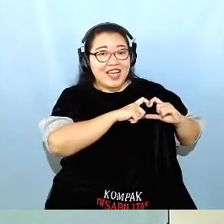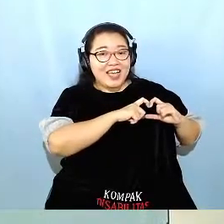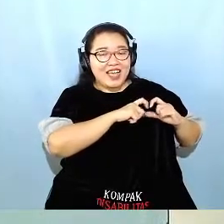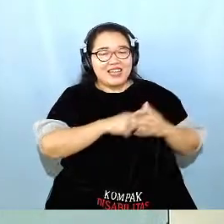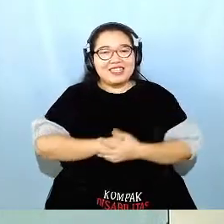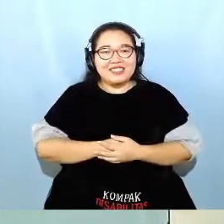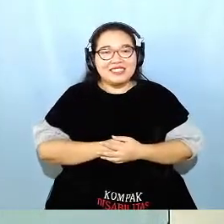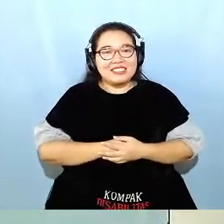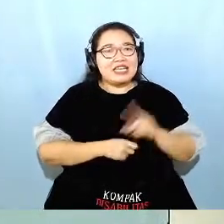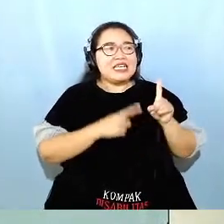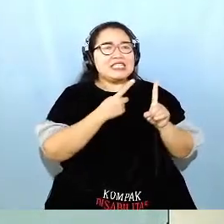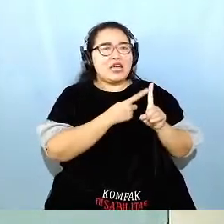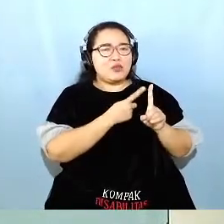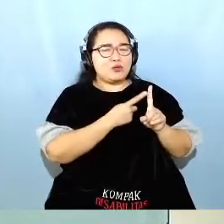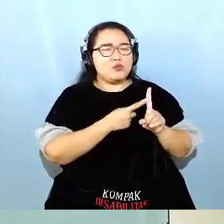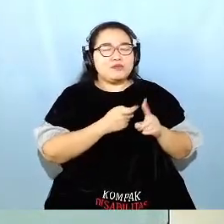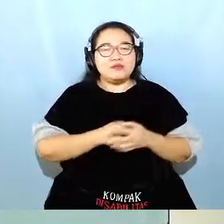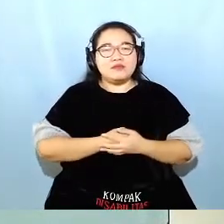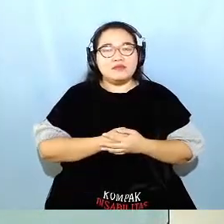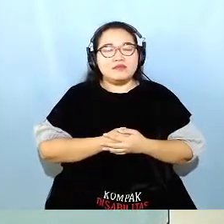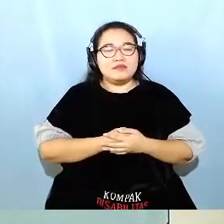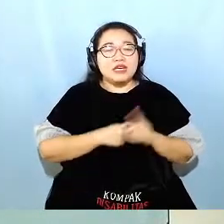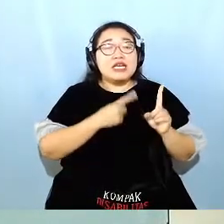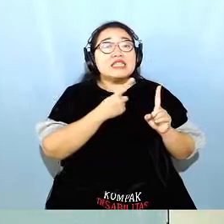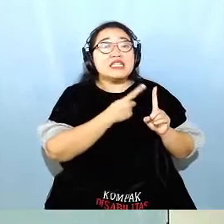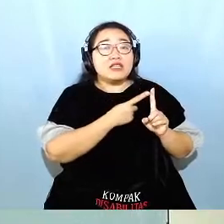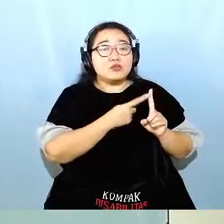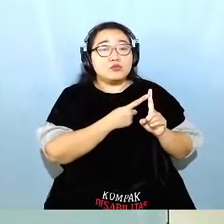5 bahasa cinta yang pertama itu adalah, yang pertama,